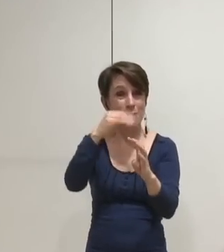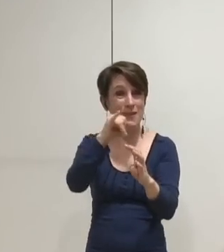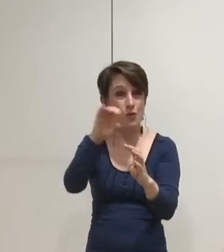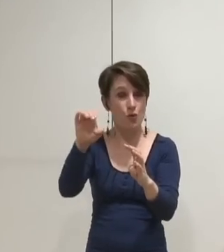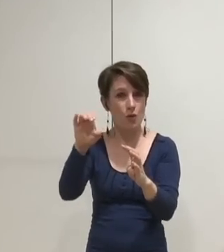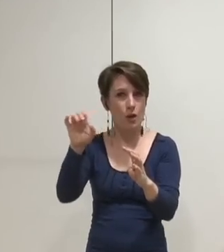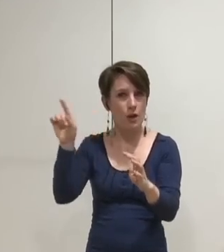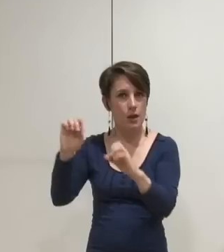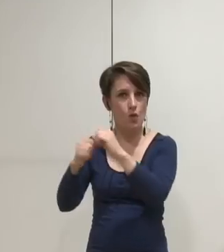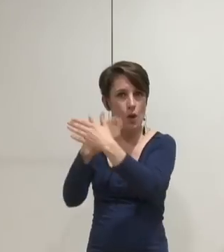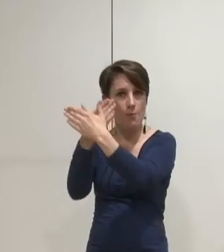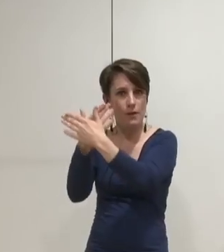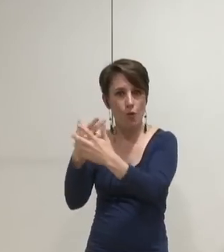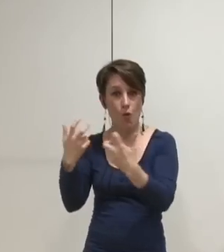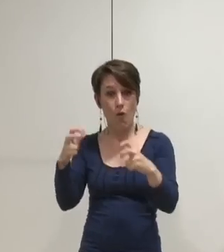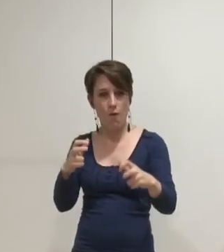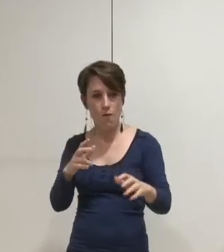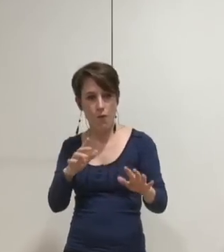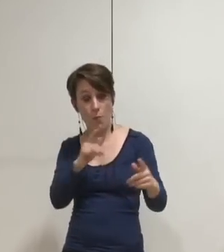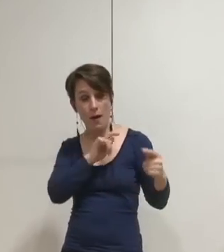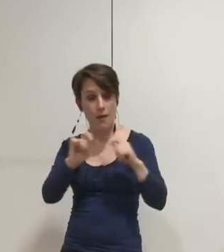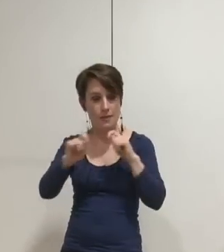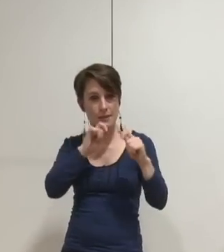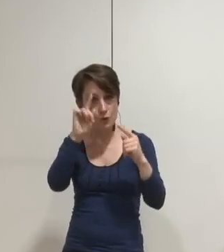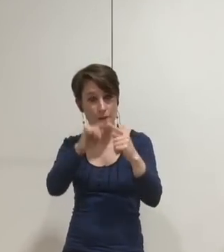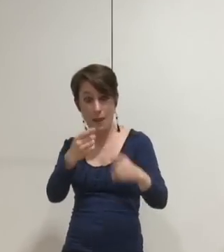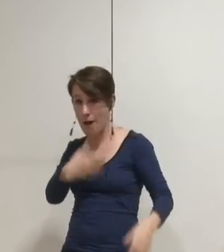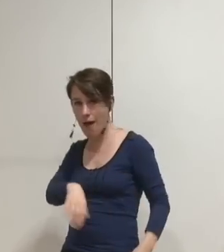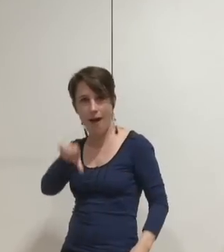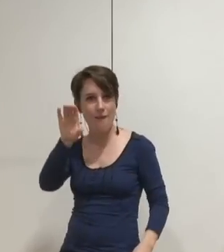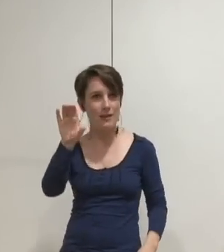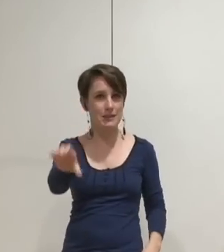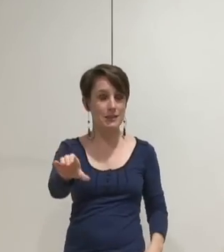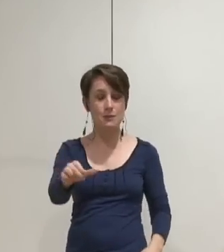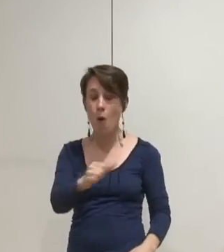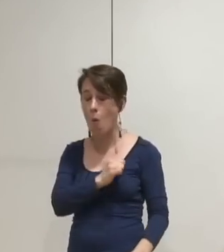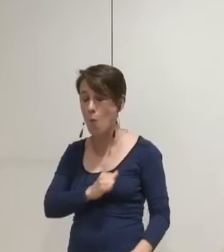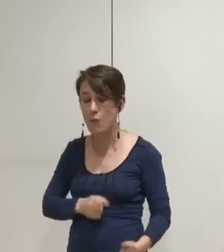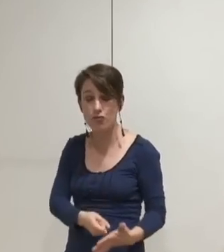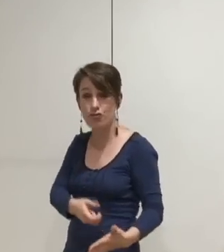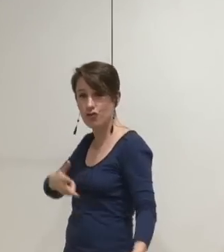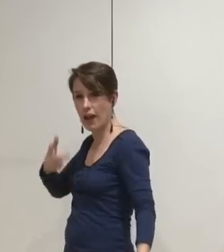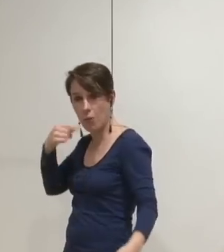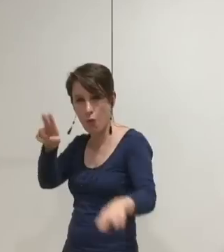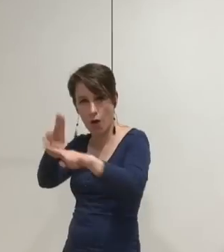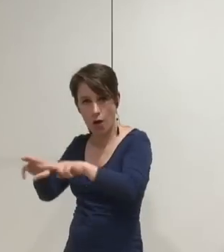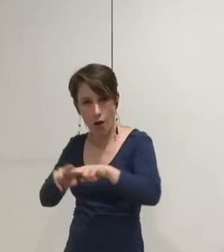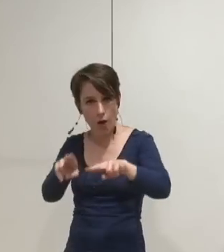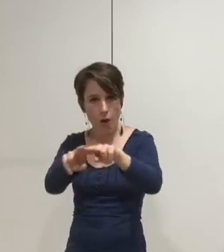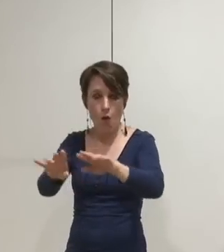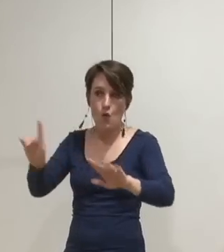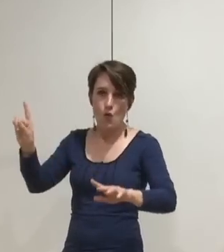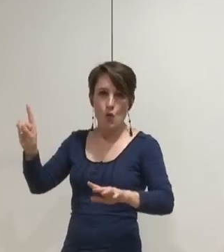voulait pas voir arrivver sur la table c'était les investissements colossaux potentiel à sortir et dont elle craignait